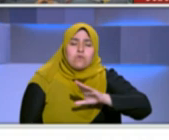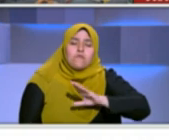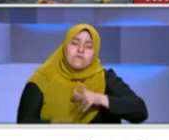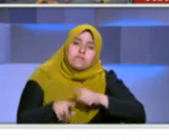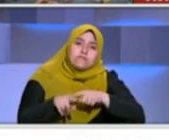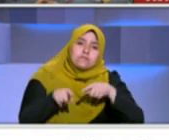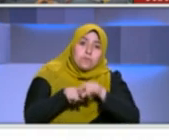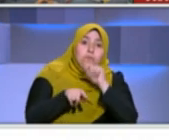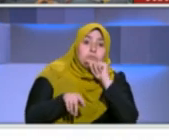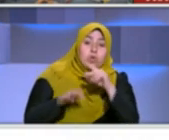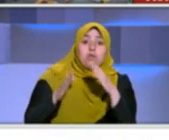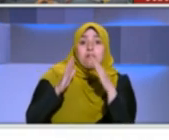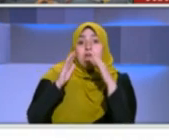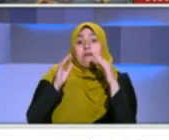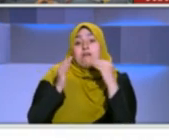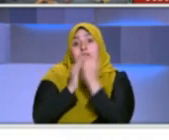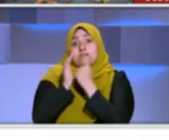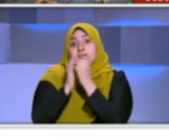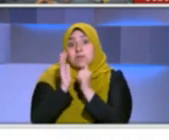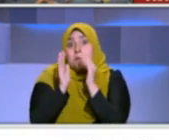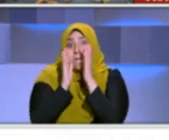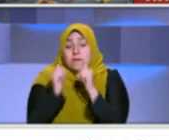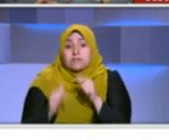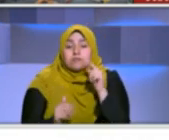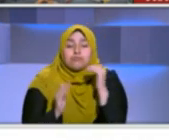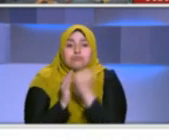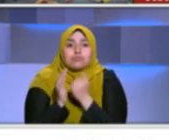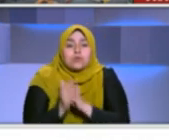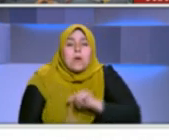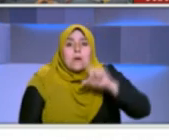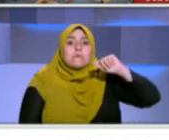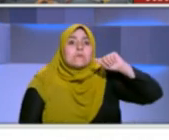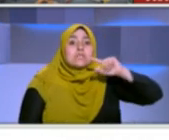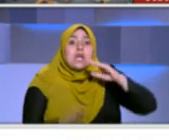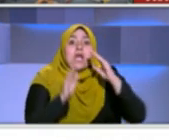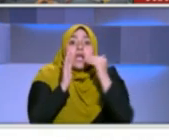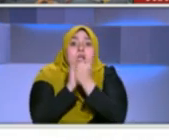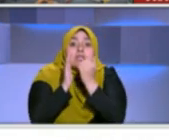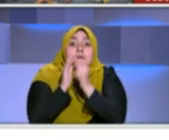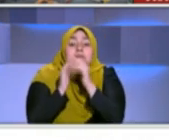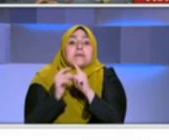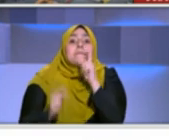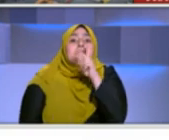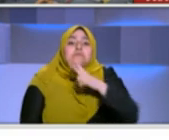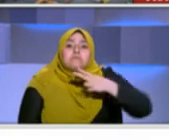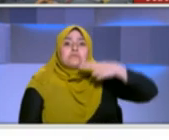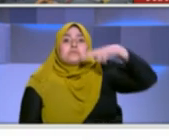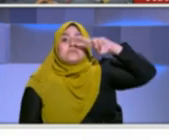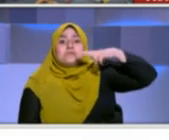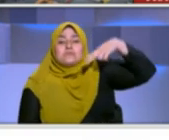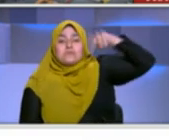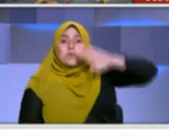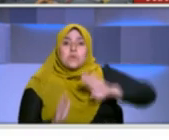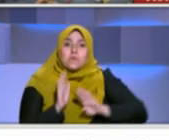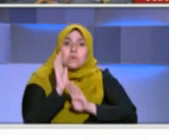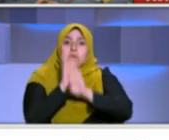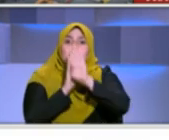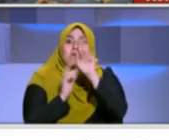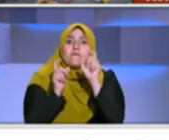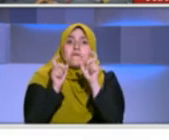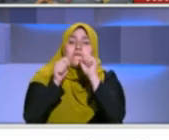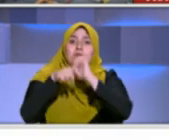بالنسبه للاقتصاد المصري، ويقول ان الاقتصاد المصري هو الاقتصاد العربي الوحيد الذي سوف يرتفع خلال مرحله ما بعد